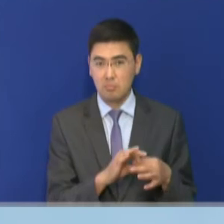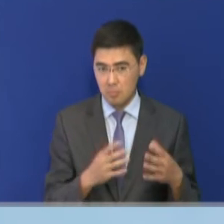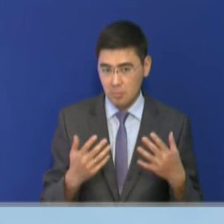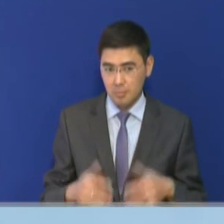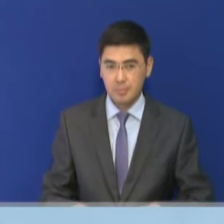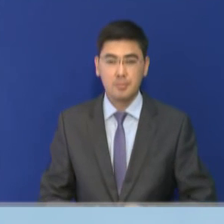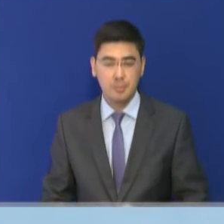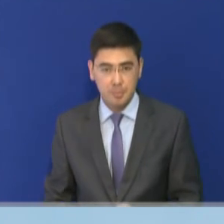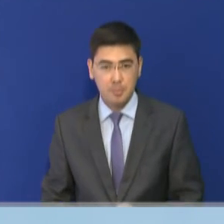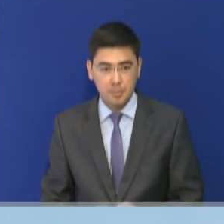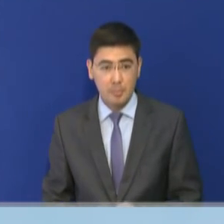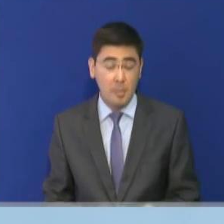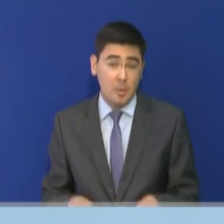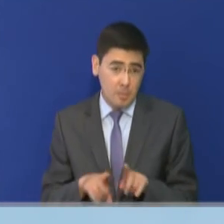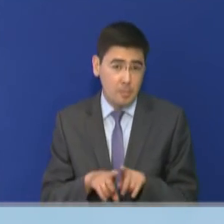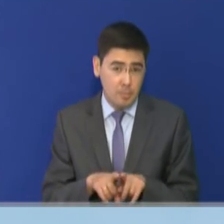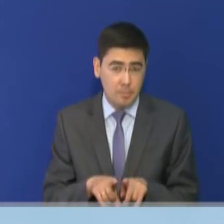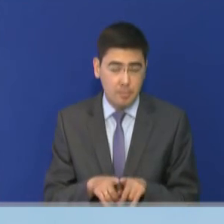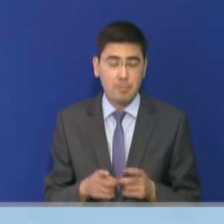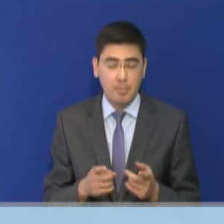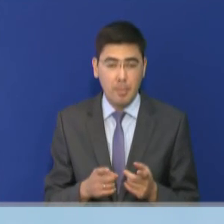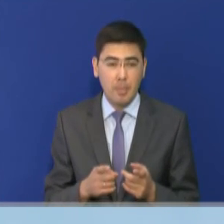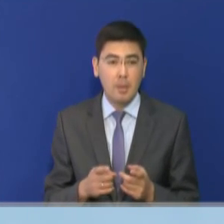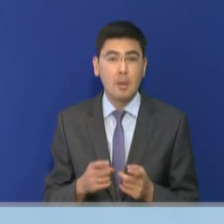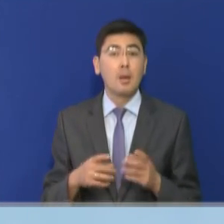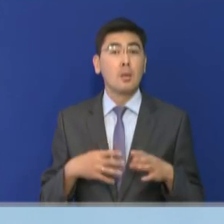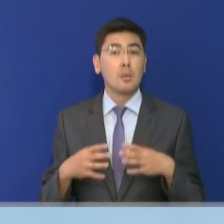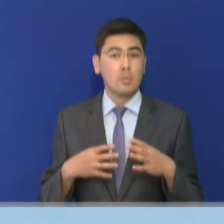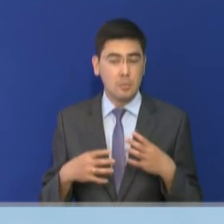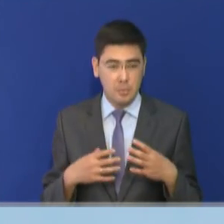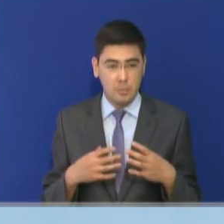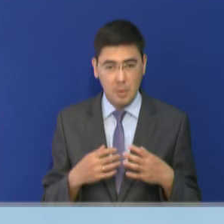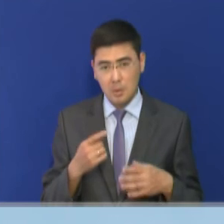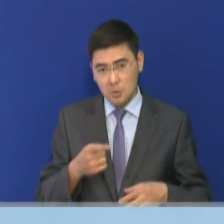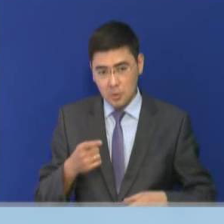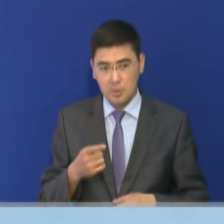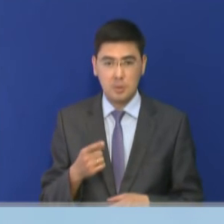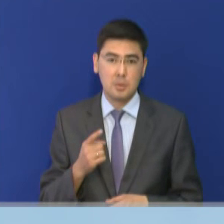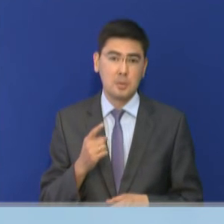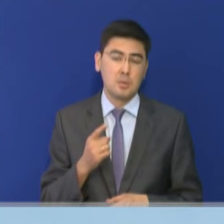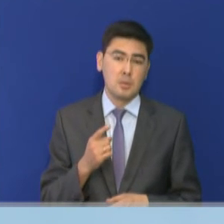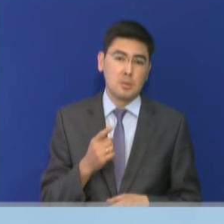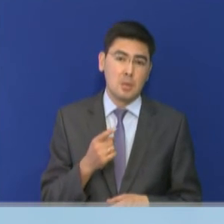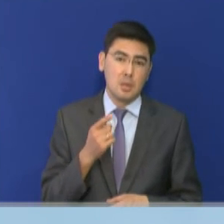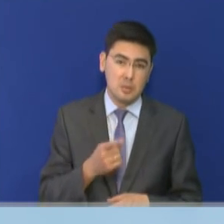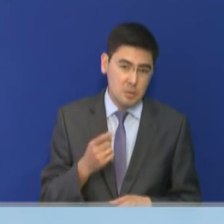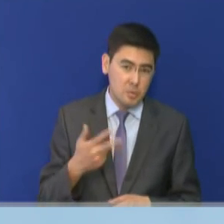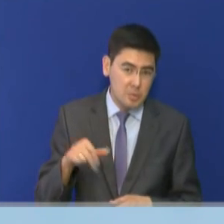подключились. В точно таком же формате проводили тренировки по час-полтора, вот примерно так по